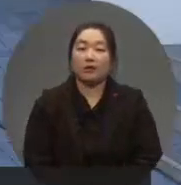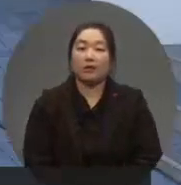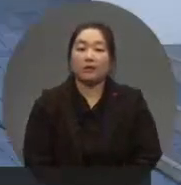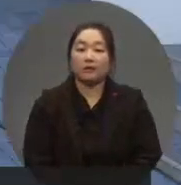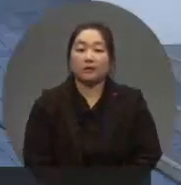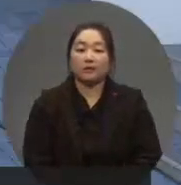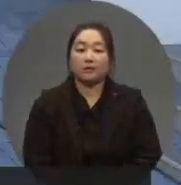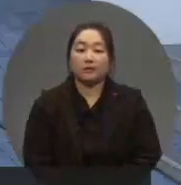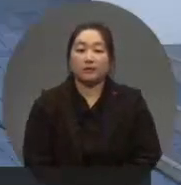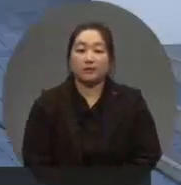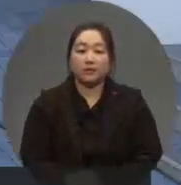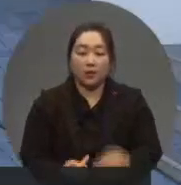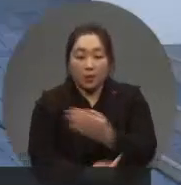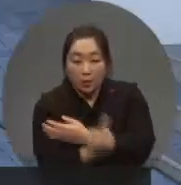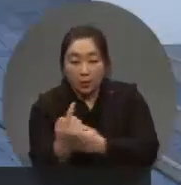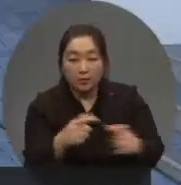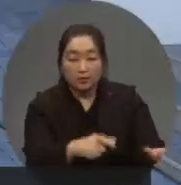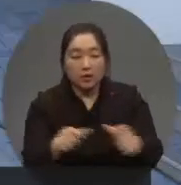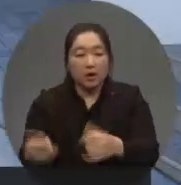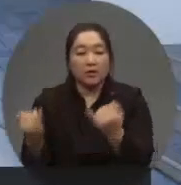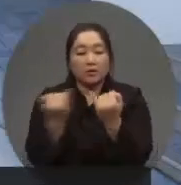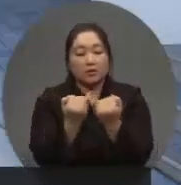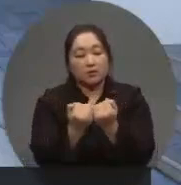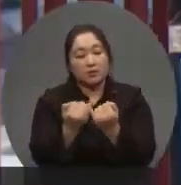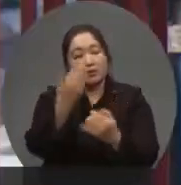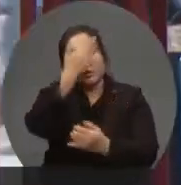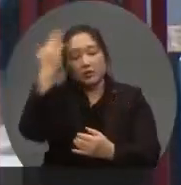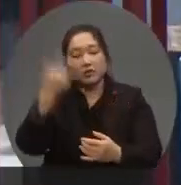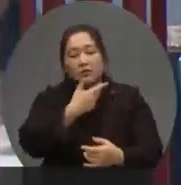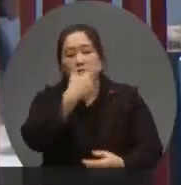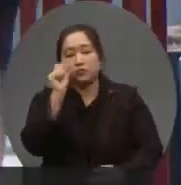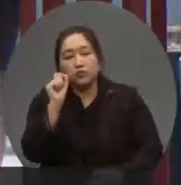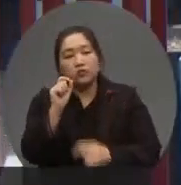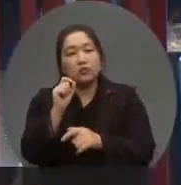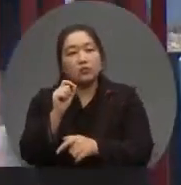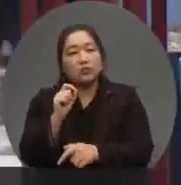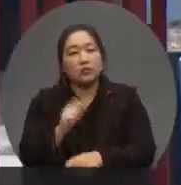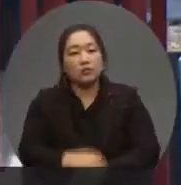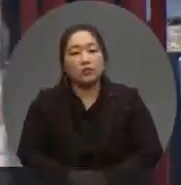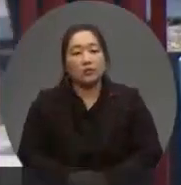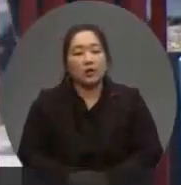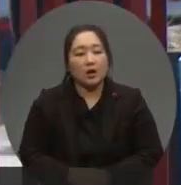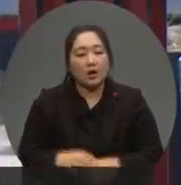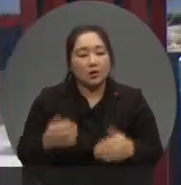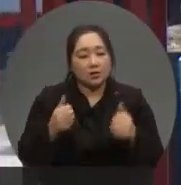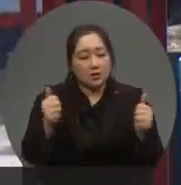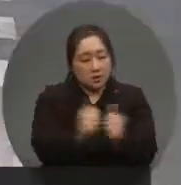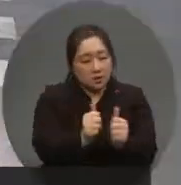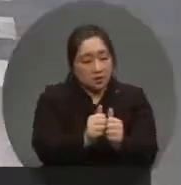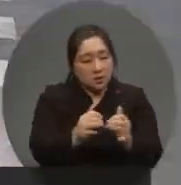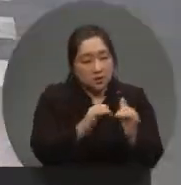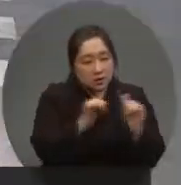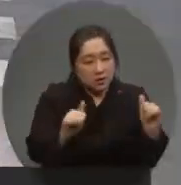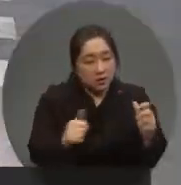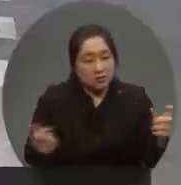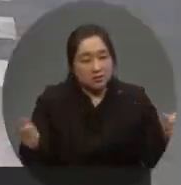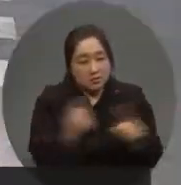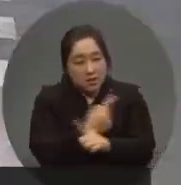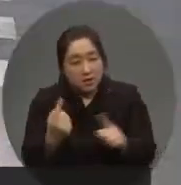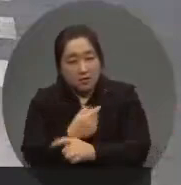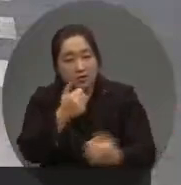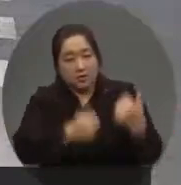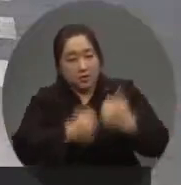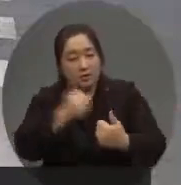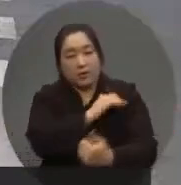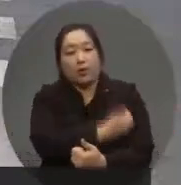다른 지역에 비해 여성이나 청년 후보가 부족하다는 평가가 나오는데 어떻게 인적 신을 하고 또 경쟁력을 출지